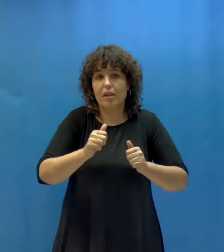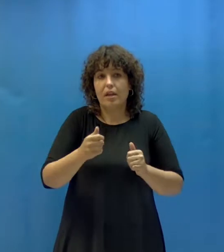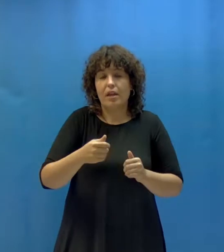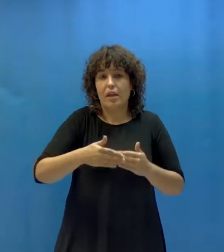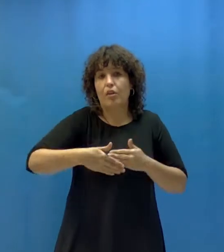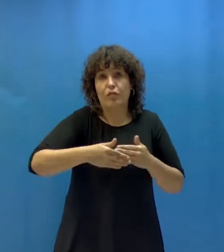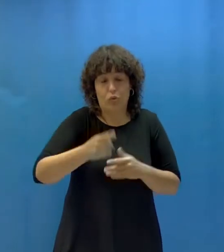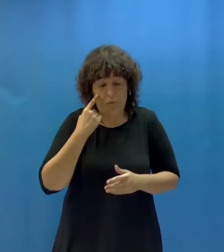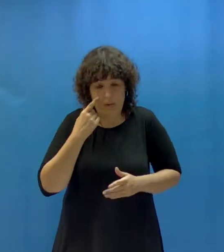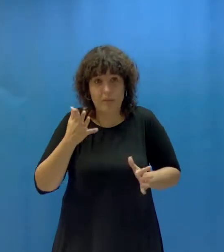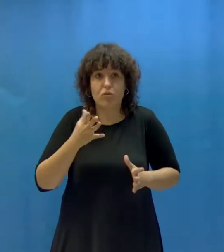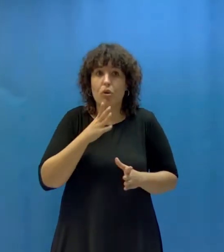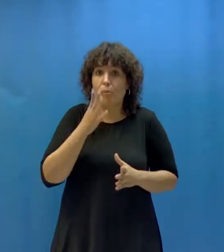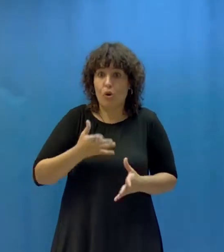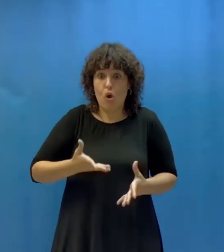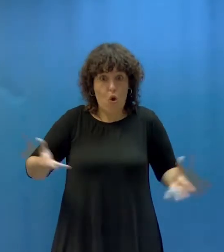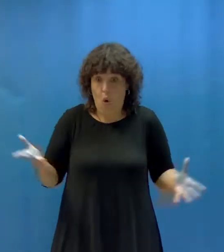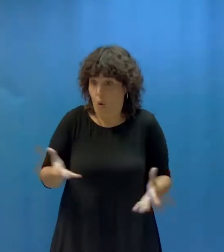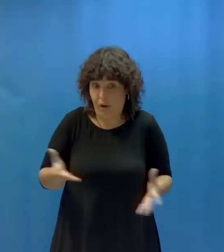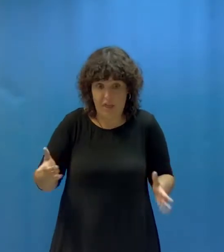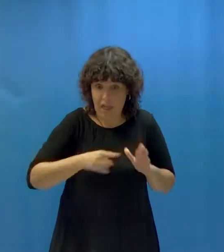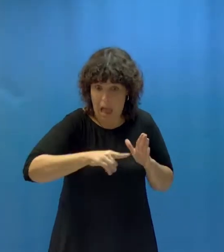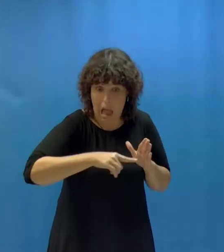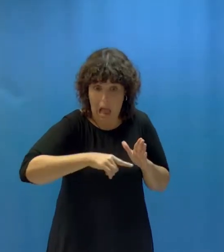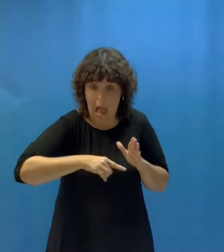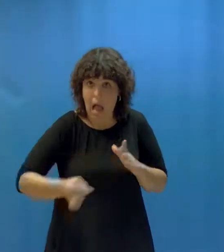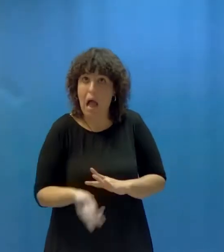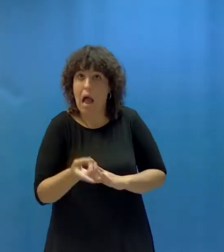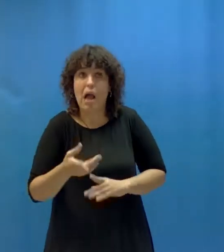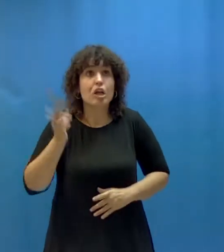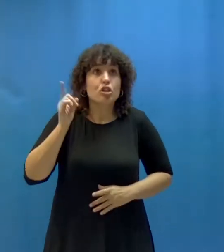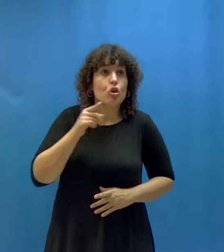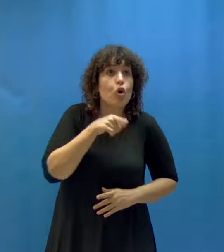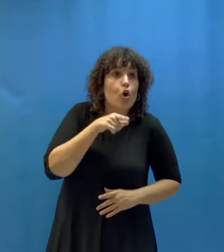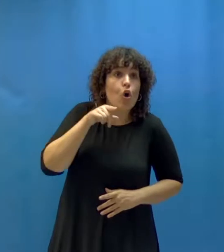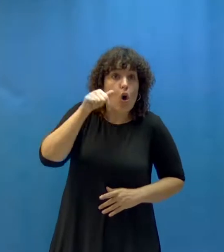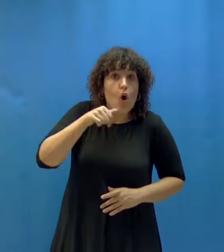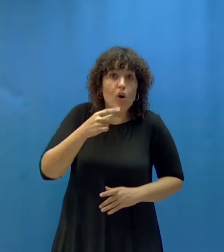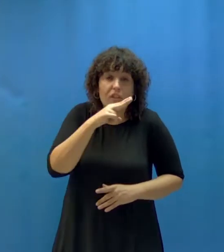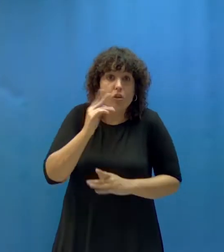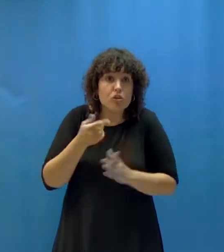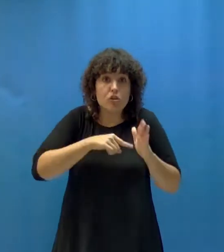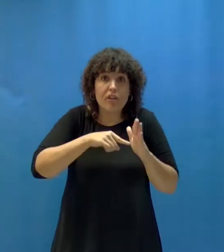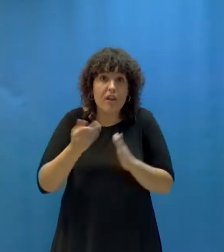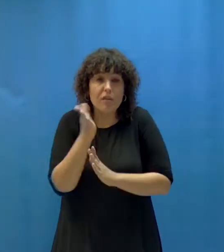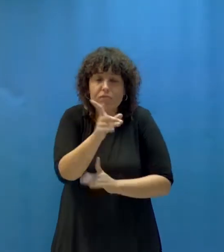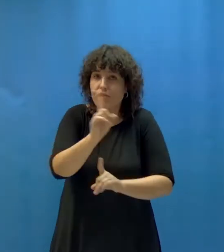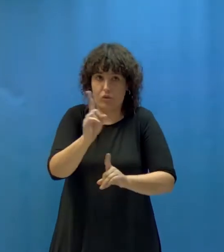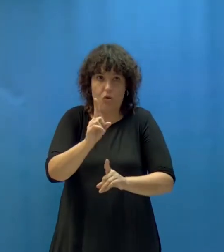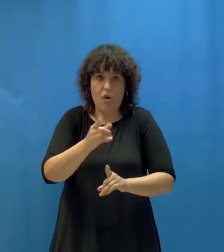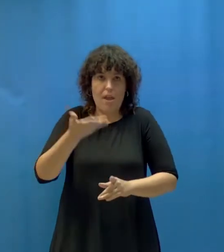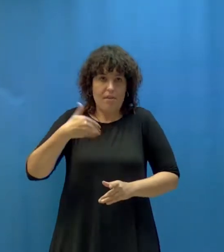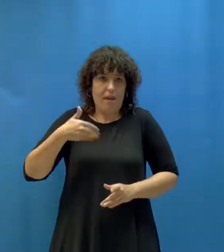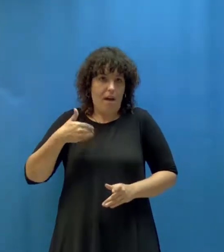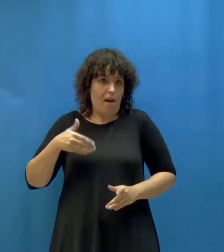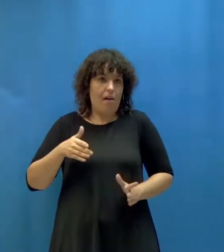que tenen anar traent ordenances, que no sols aquestes dues, sinó moltíssimes altres que no s'han estat fent com toca durant anys i anys per part del Partit Popular,